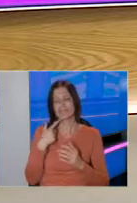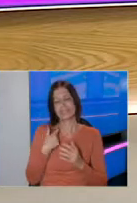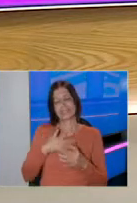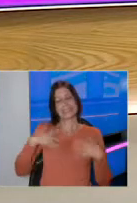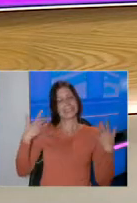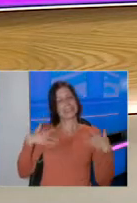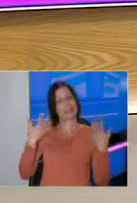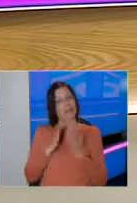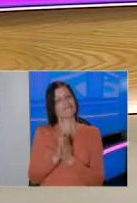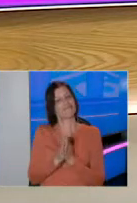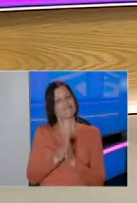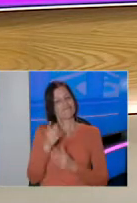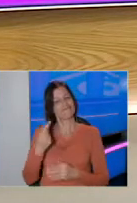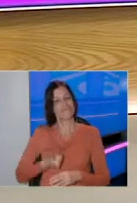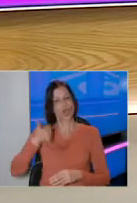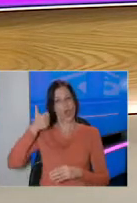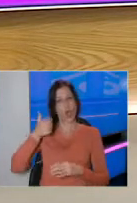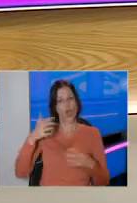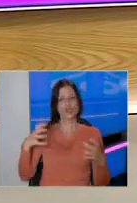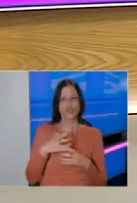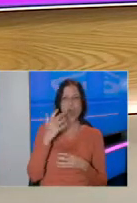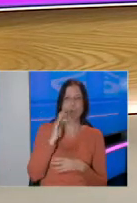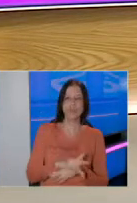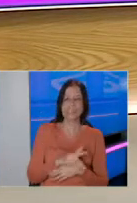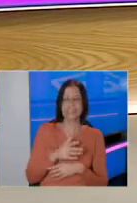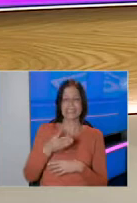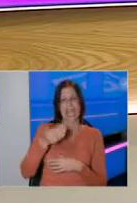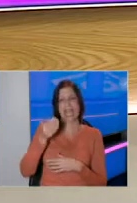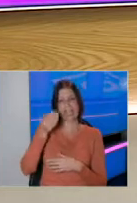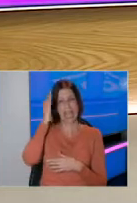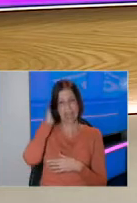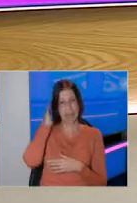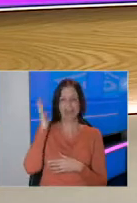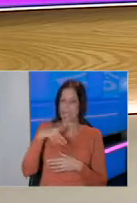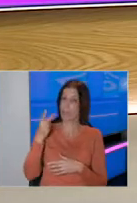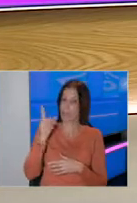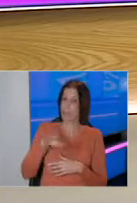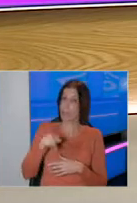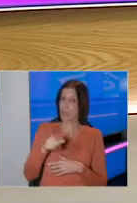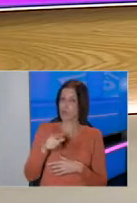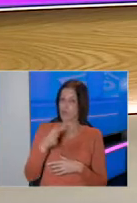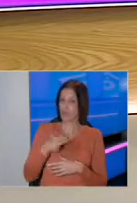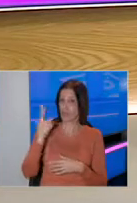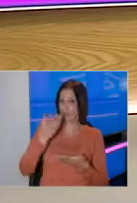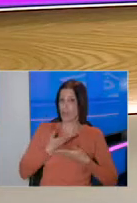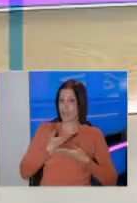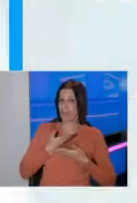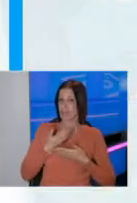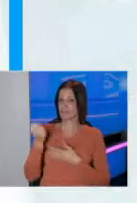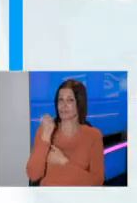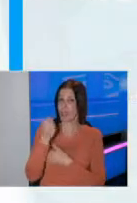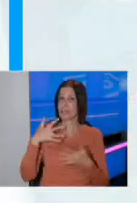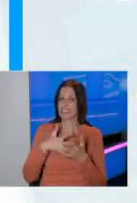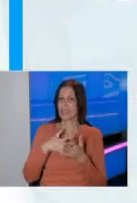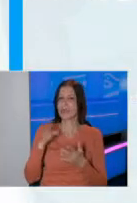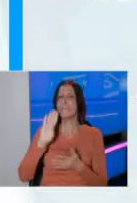בהנאה? ככל הנראה זהו ראש האופוזיציה יאיר לפיד, שמלבד בנט גם הוא מתחזק בסקרים, והוא מצייץ כך. בנימין נתניהו שבר